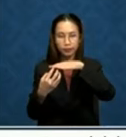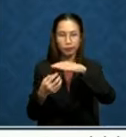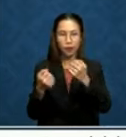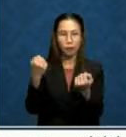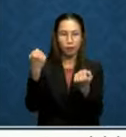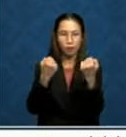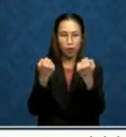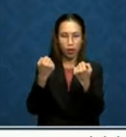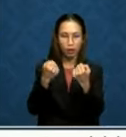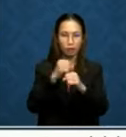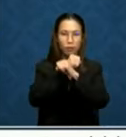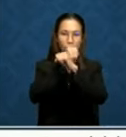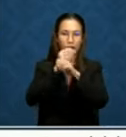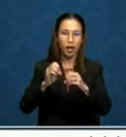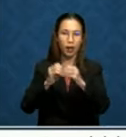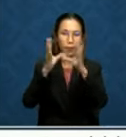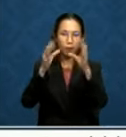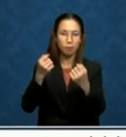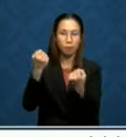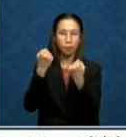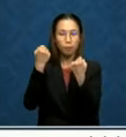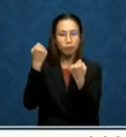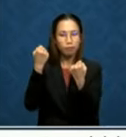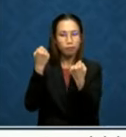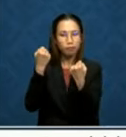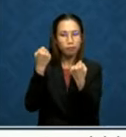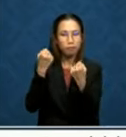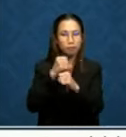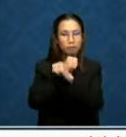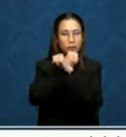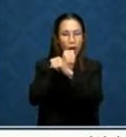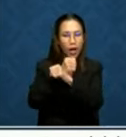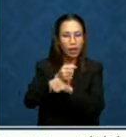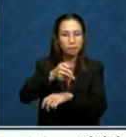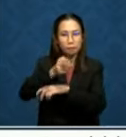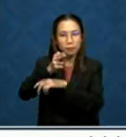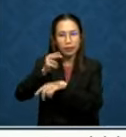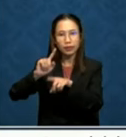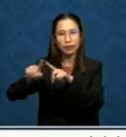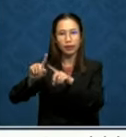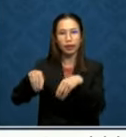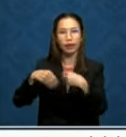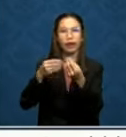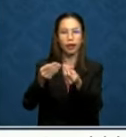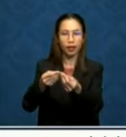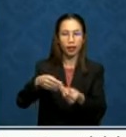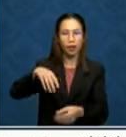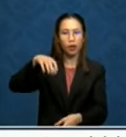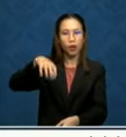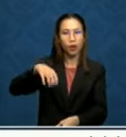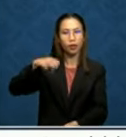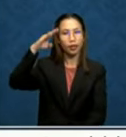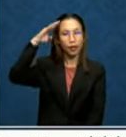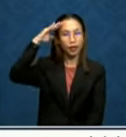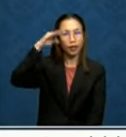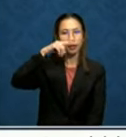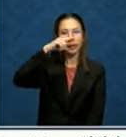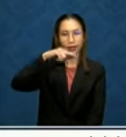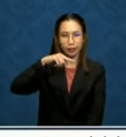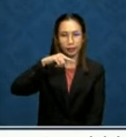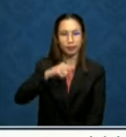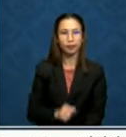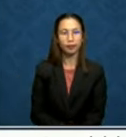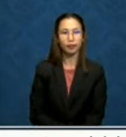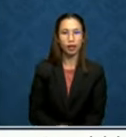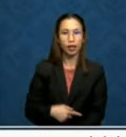ป้องกันทุ่นระเบิดและป้องกันการโจมตีชื่อรุ่นดีไลออนให้กับกองบัญชาการกองทัพไทย 7. นะครับวิ